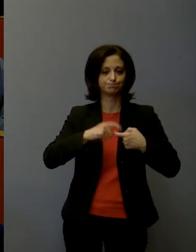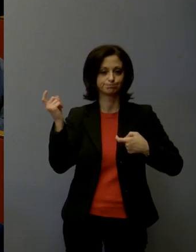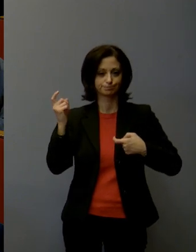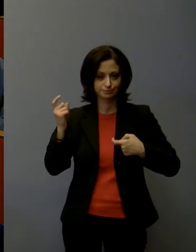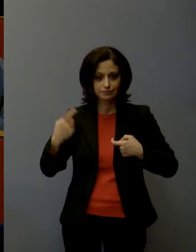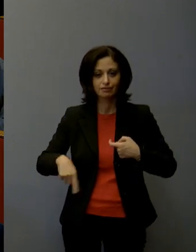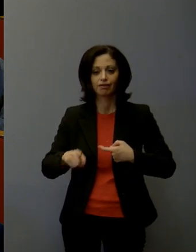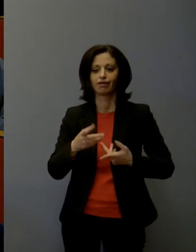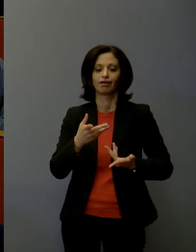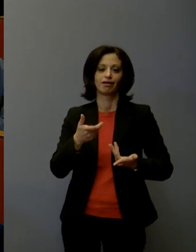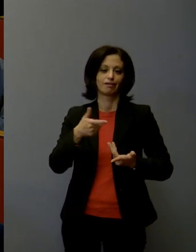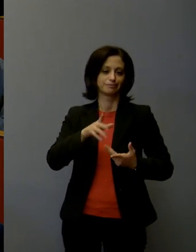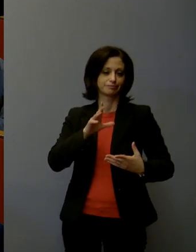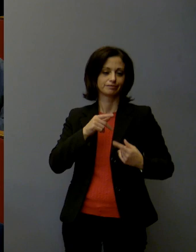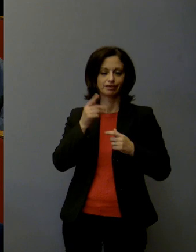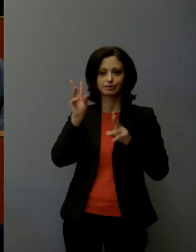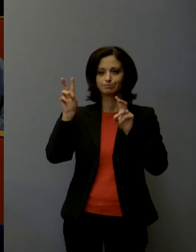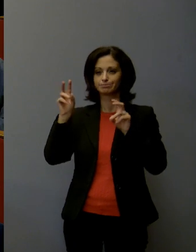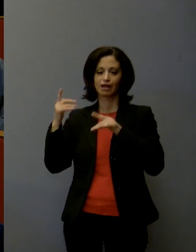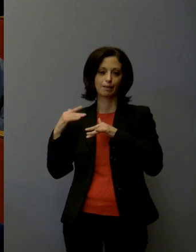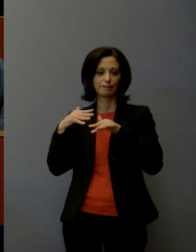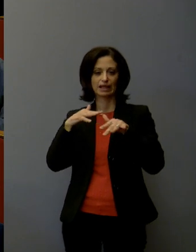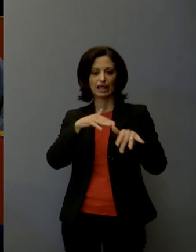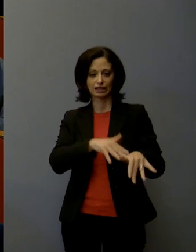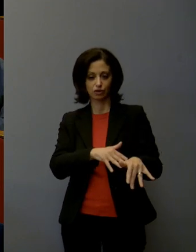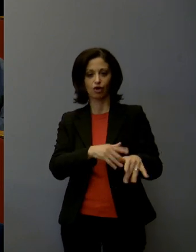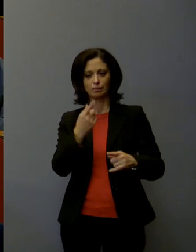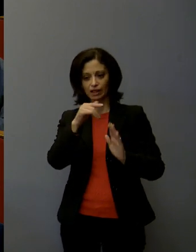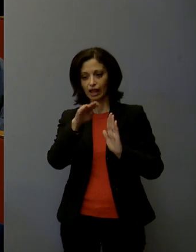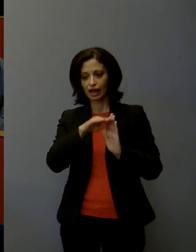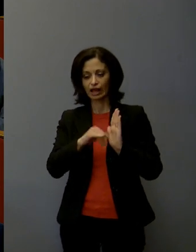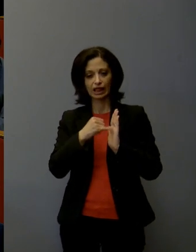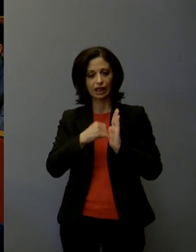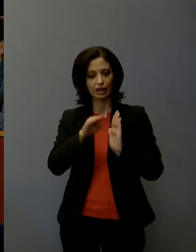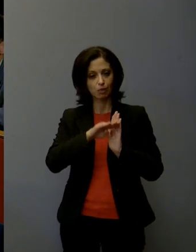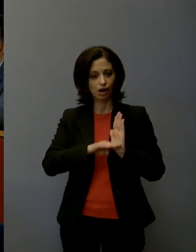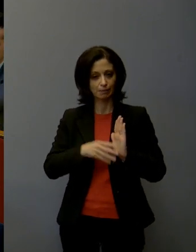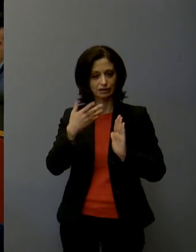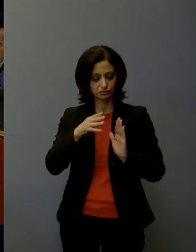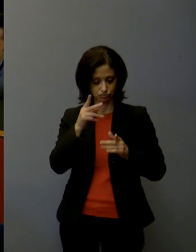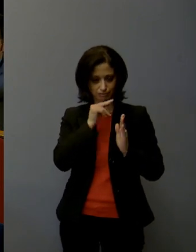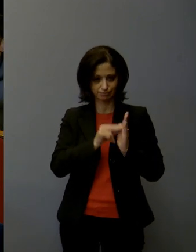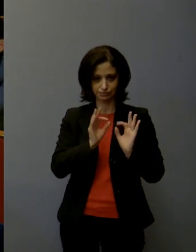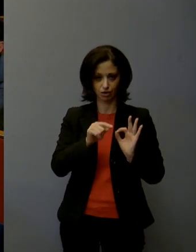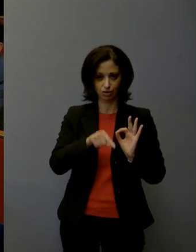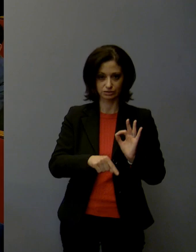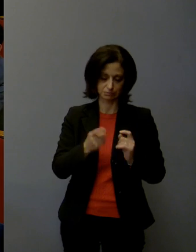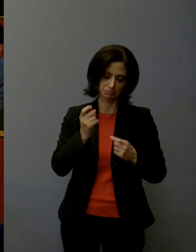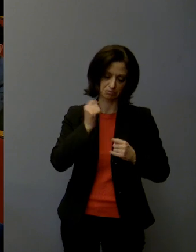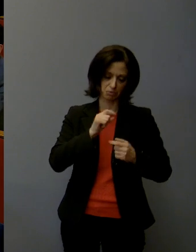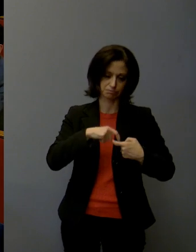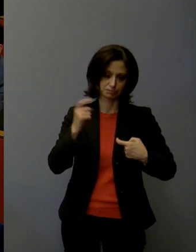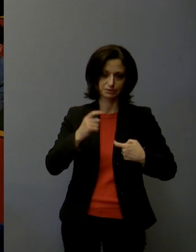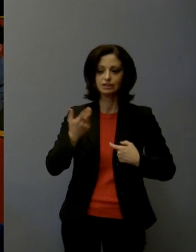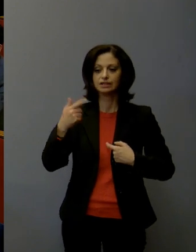legata come dire al fenomeno migratorio visto che anche nelle linee programmatiche riportate in questa maniera passo al successivo documento invece